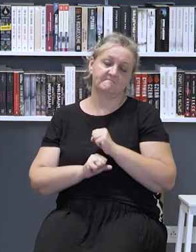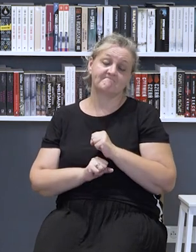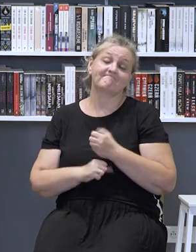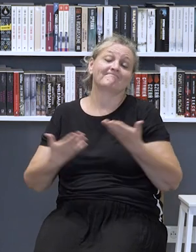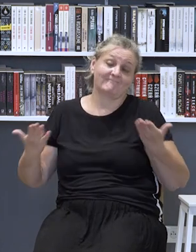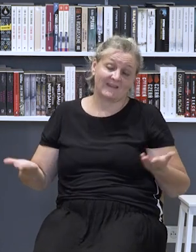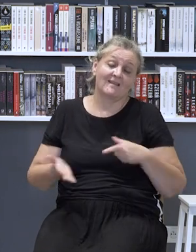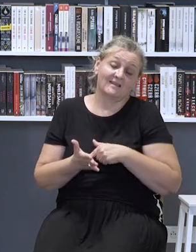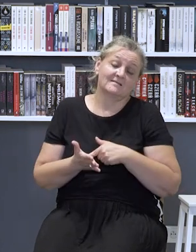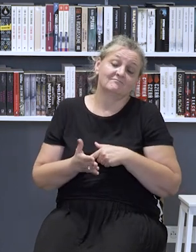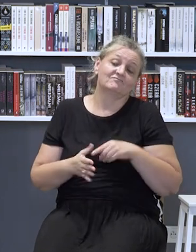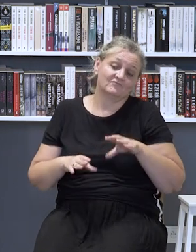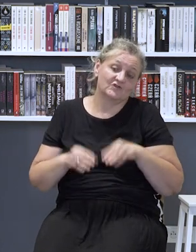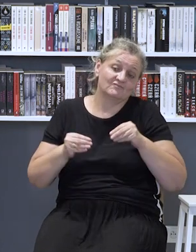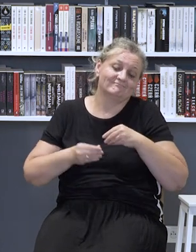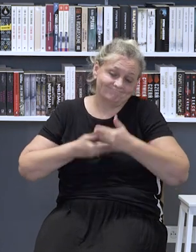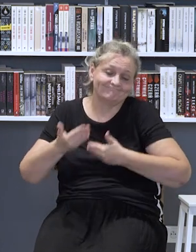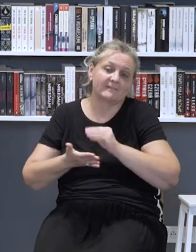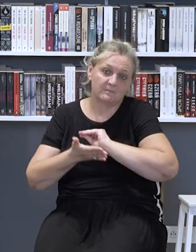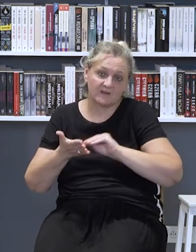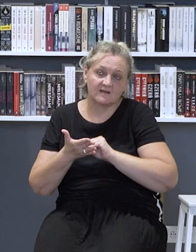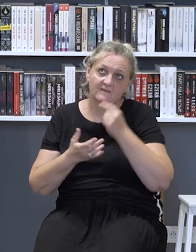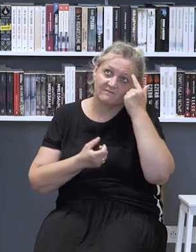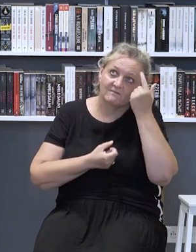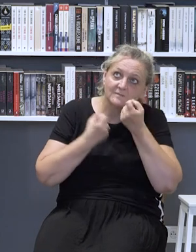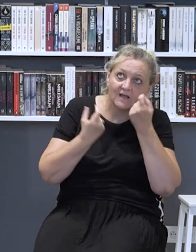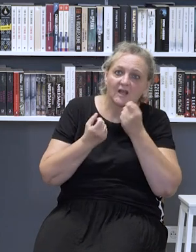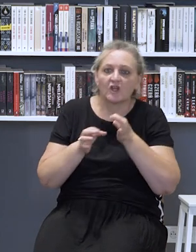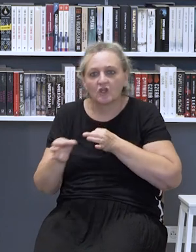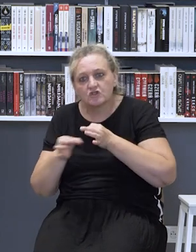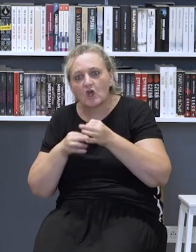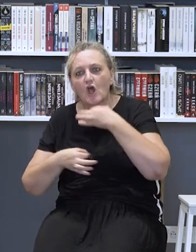czym zaczęłam pisać, wymyślać historię.